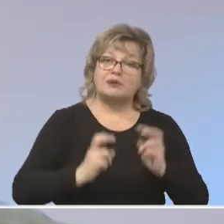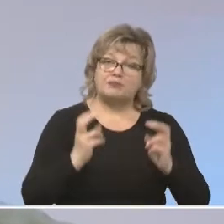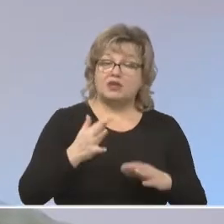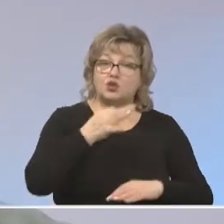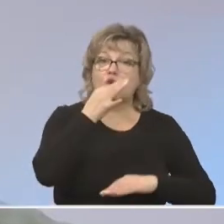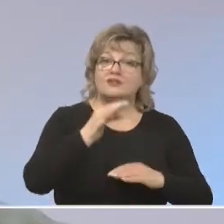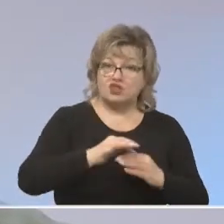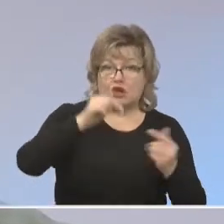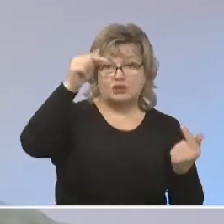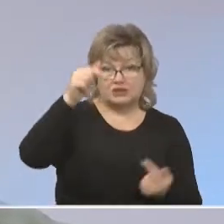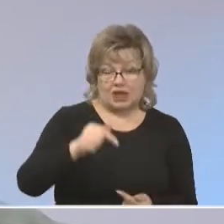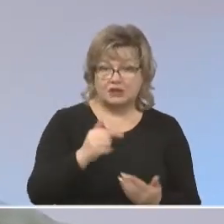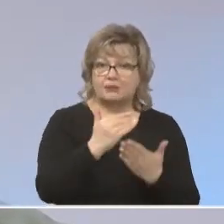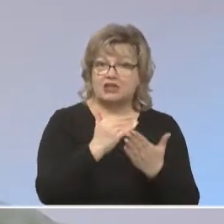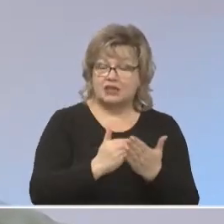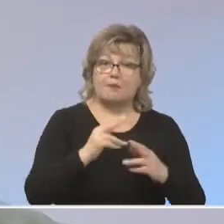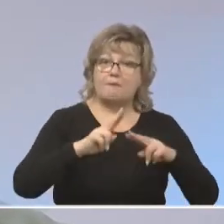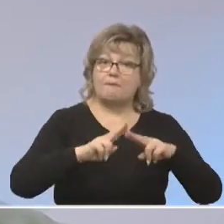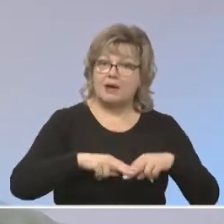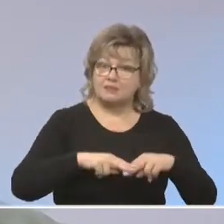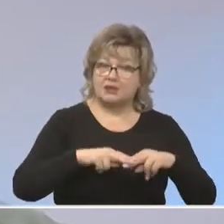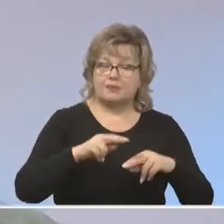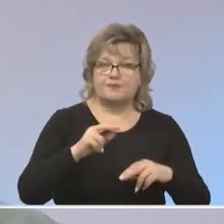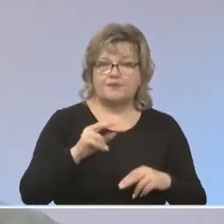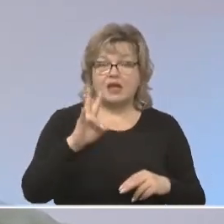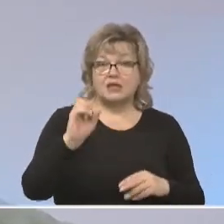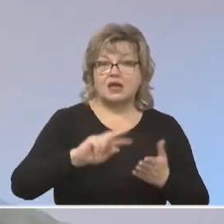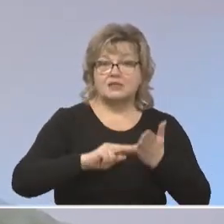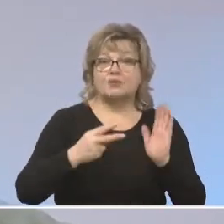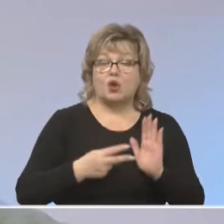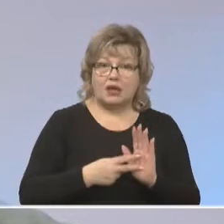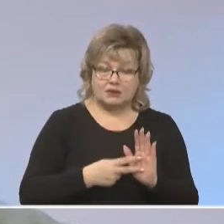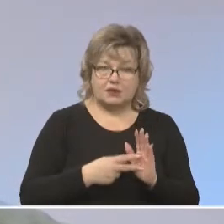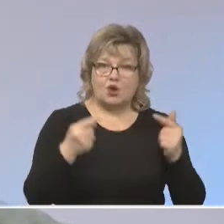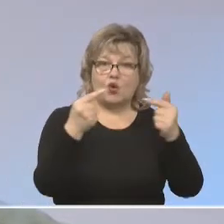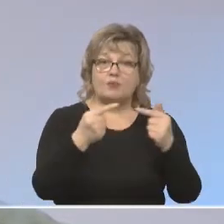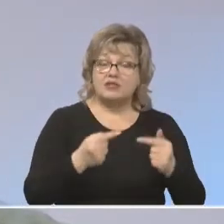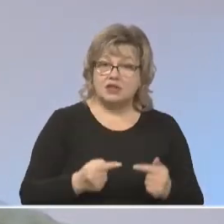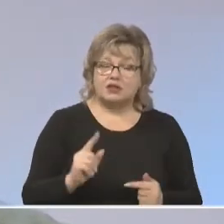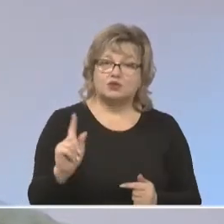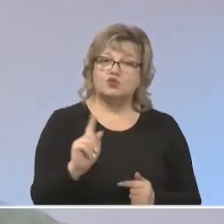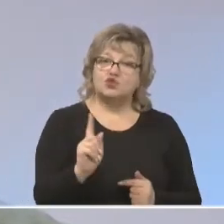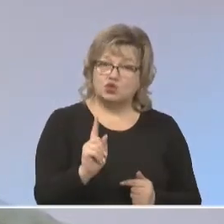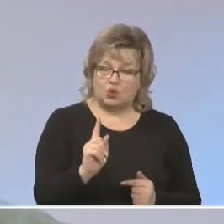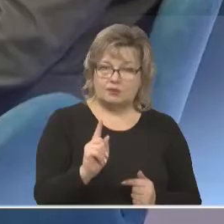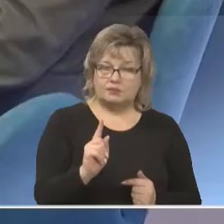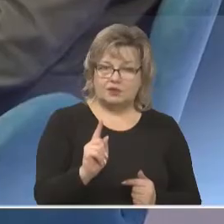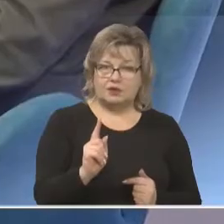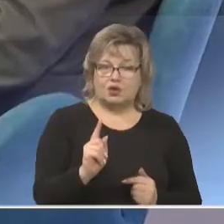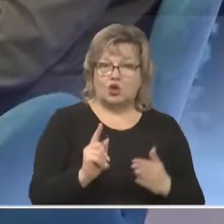критериям. При этом паспортом нацпроекта определено, что вплоть